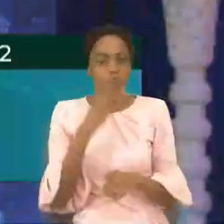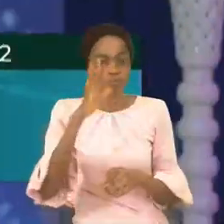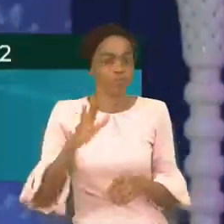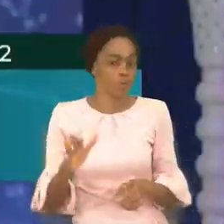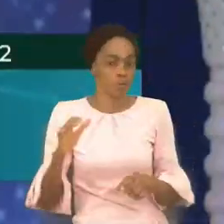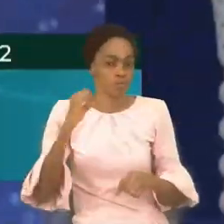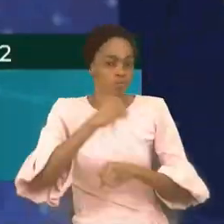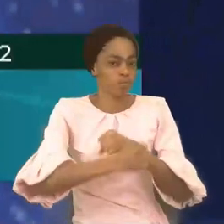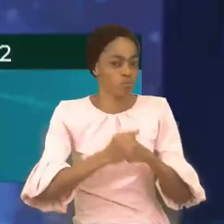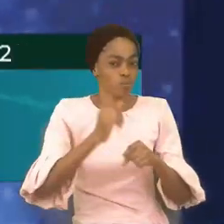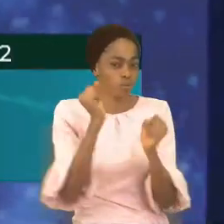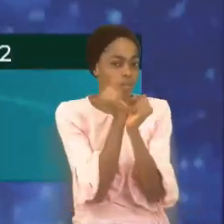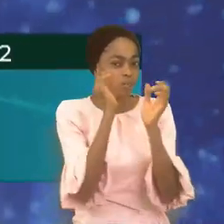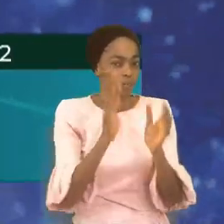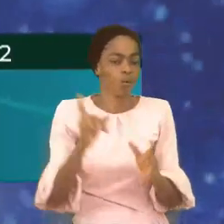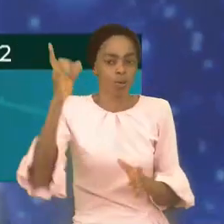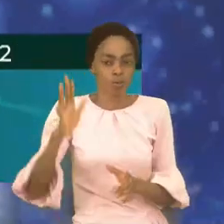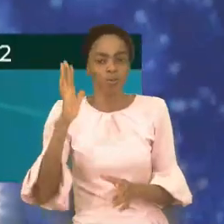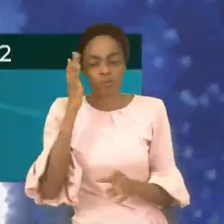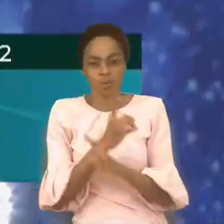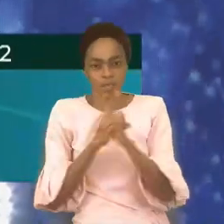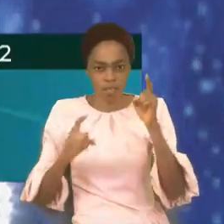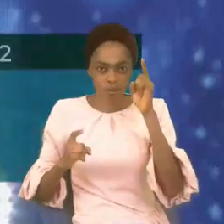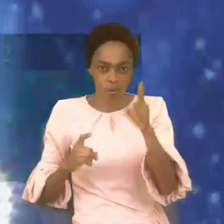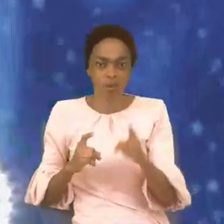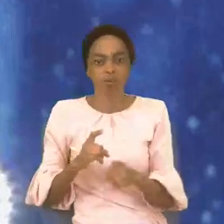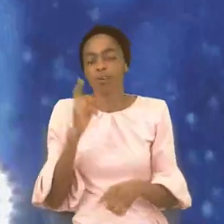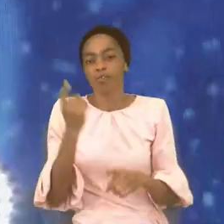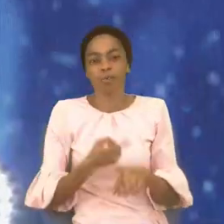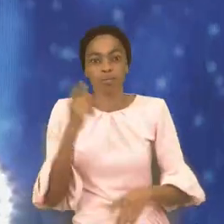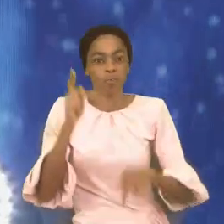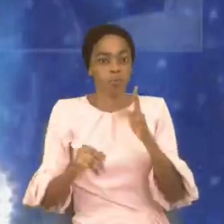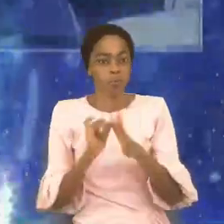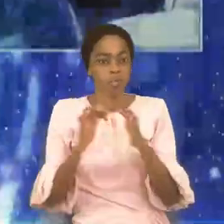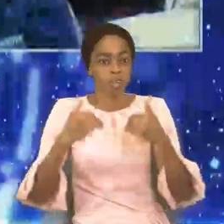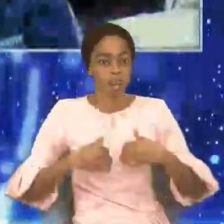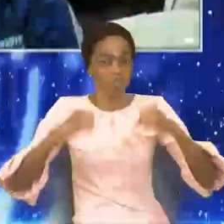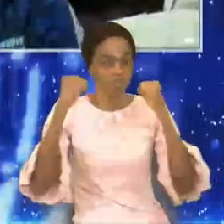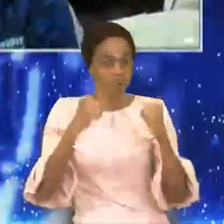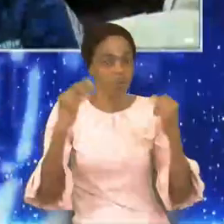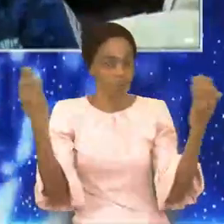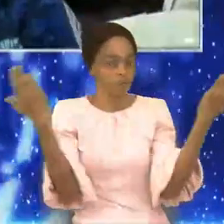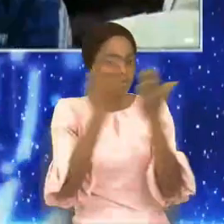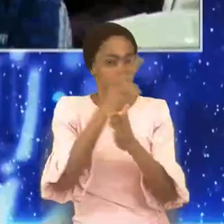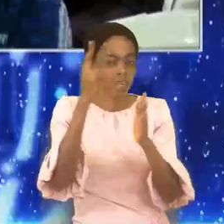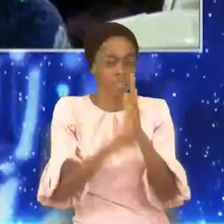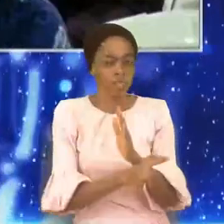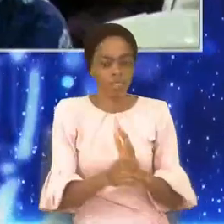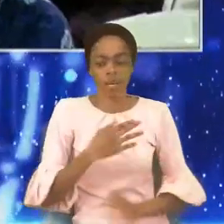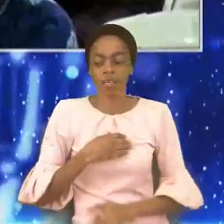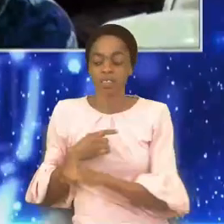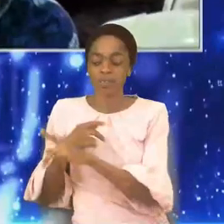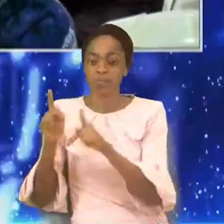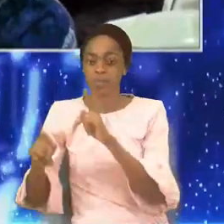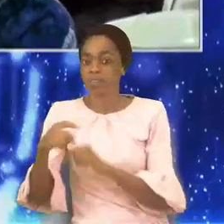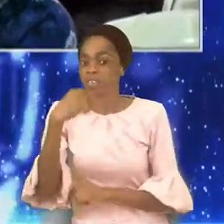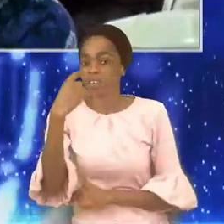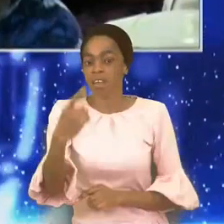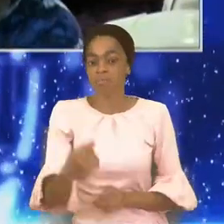De ceux qui tourmentent, il va te délivrer. De ceux-là, qui ont les puissants des ténèbres, et ils disent,